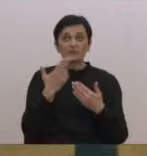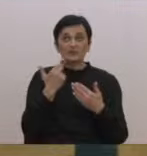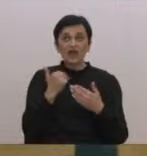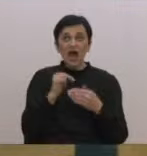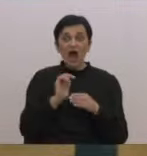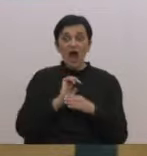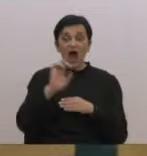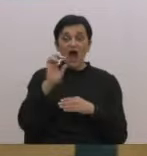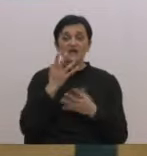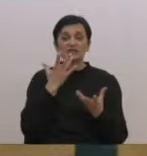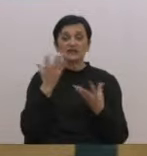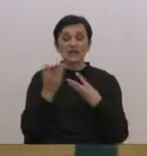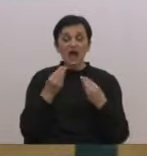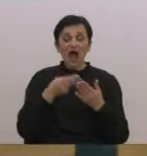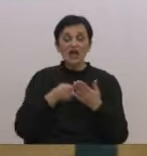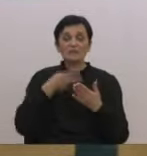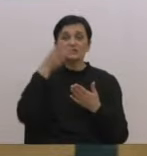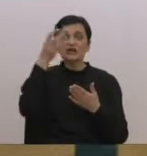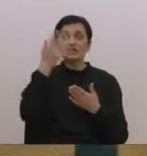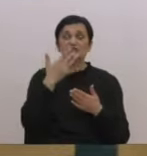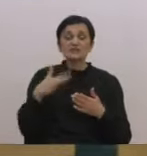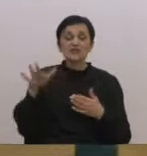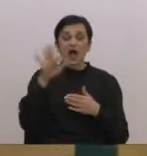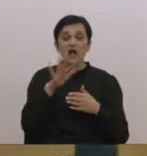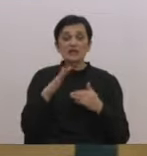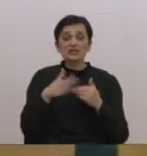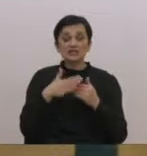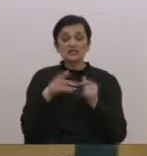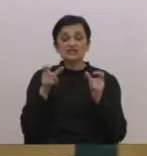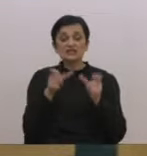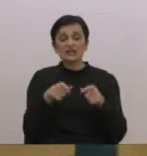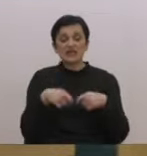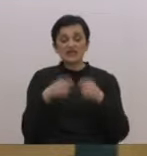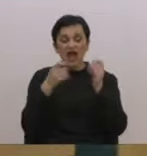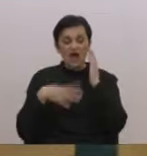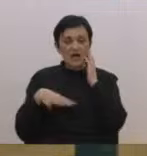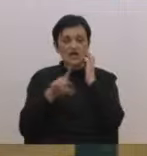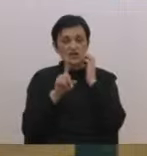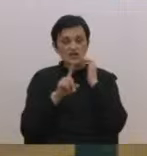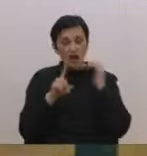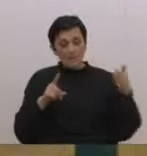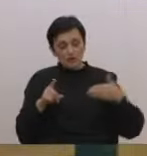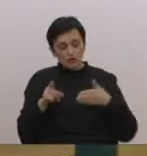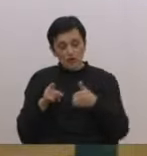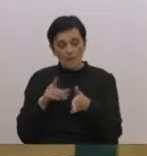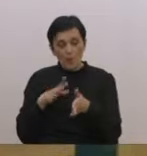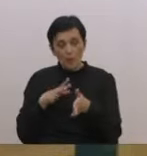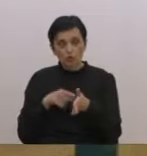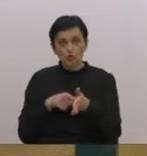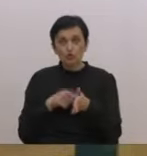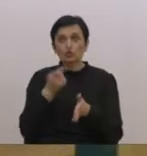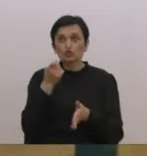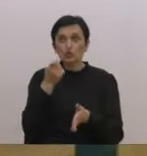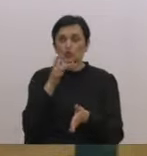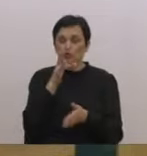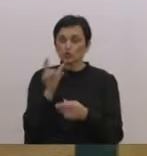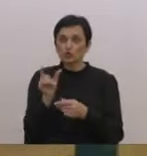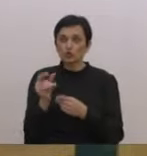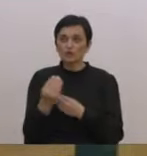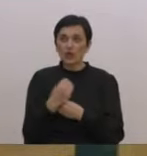აგზავნით ყალბწერილებს საზღვარგარეთ, რომ თითქოს სანქციების დარღვევით იყო ამ ქვეყანაში რამე შემოსული. ცოტა დრო